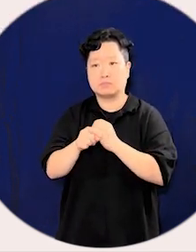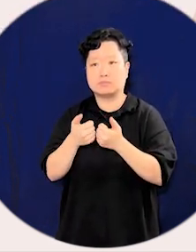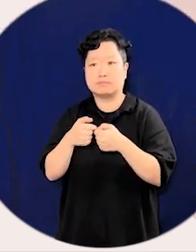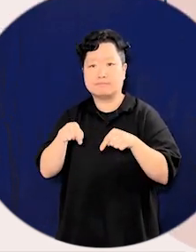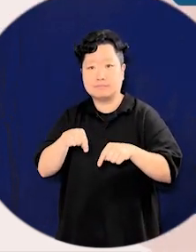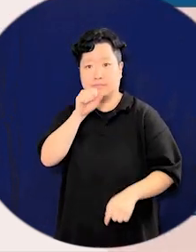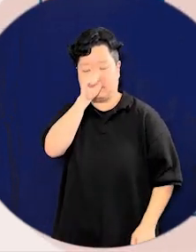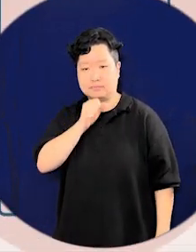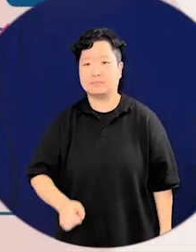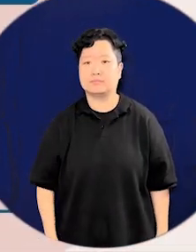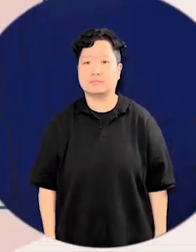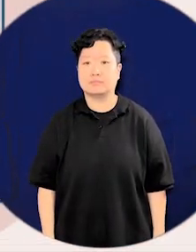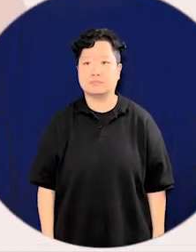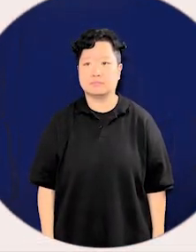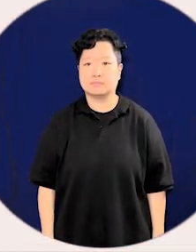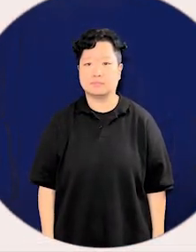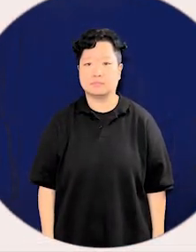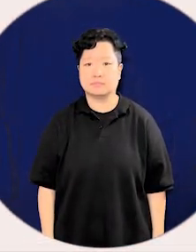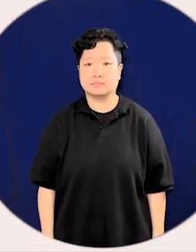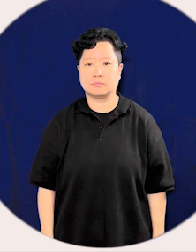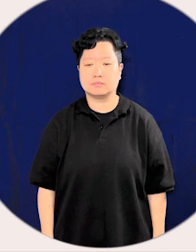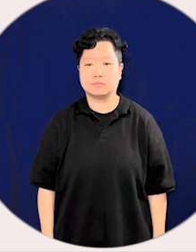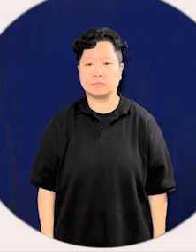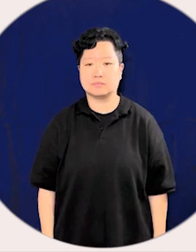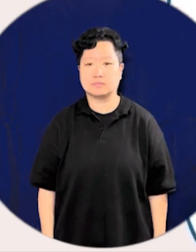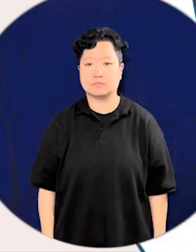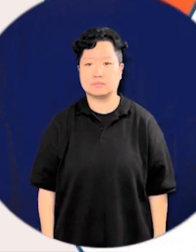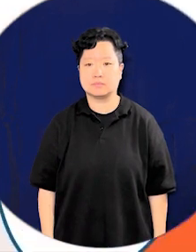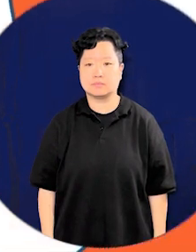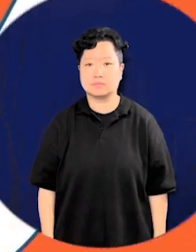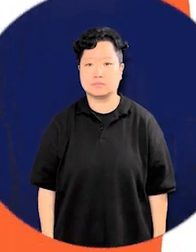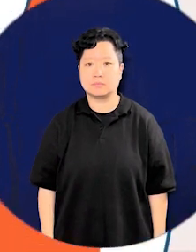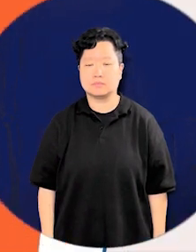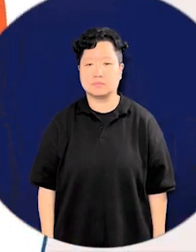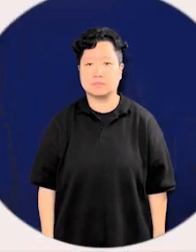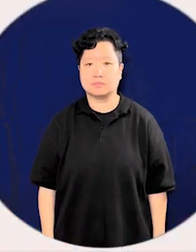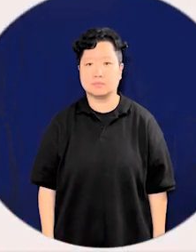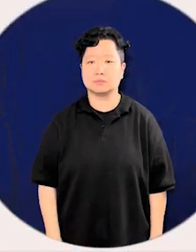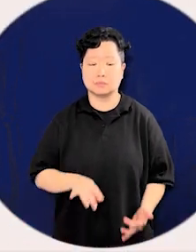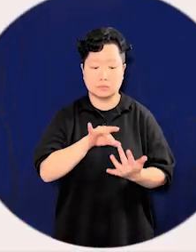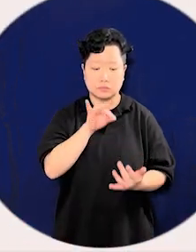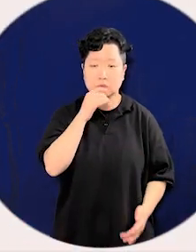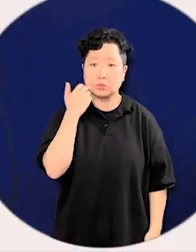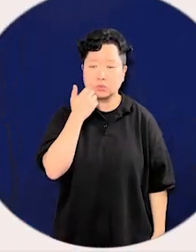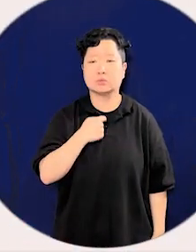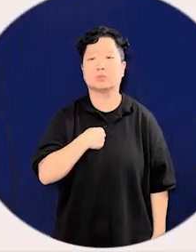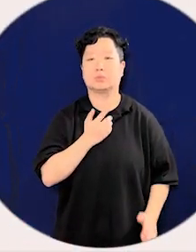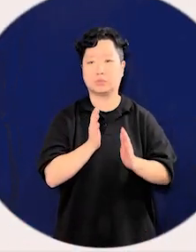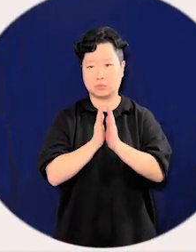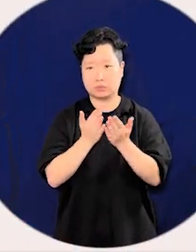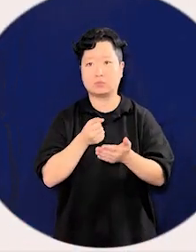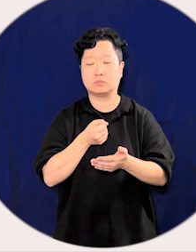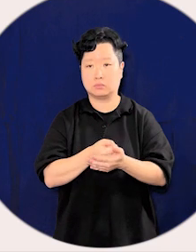의료진을 통해 추가로 고려해야 할 일들, 도움을 받을 수 있는 일 등을 상담할 수도 있습니다. 하지만 그 어떤